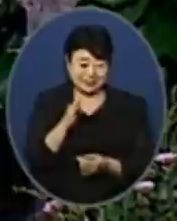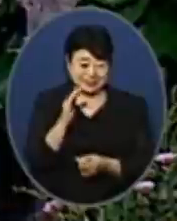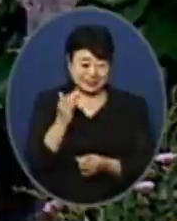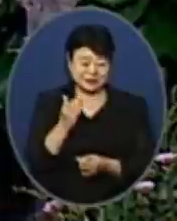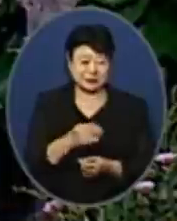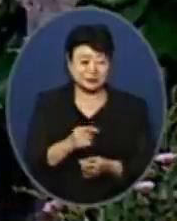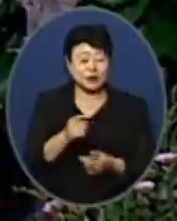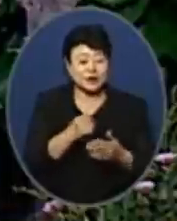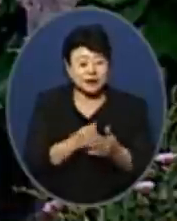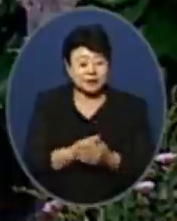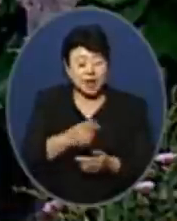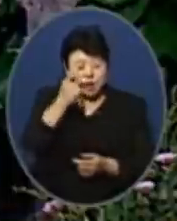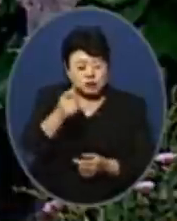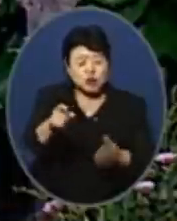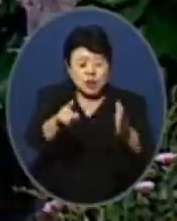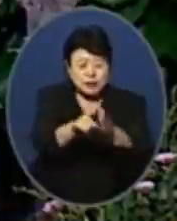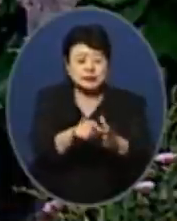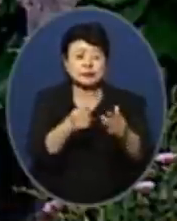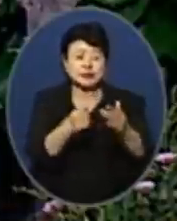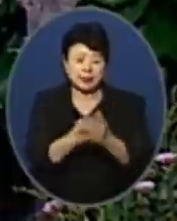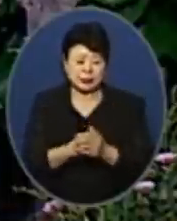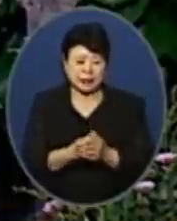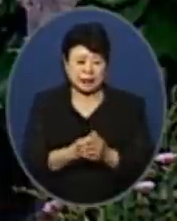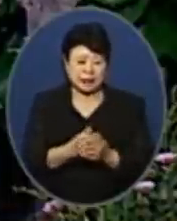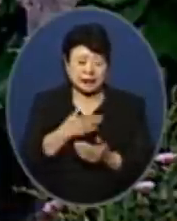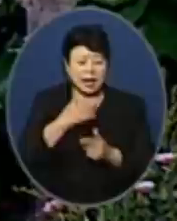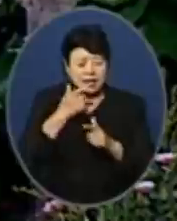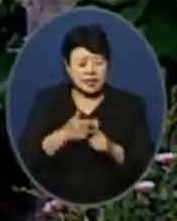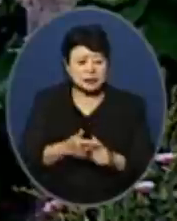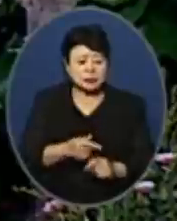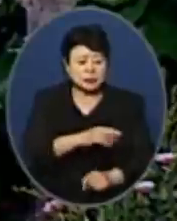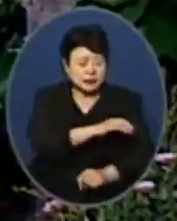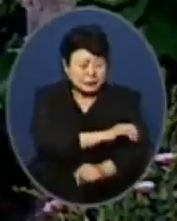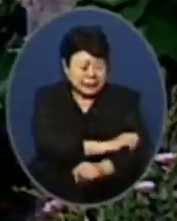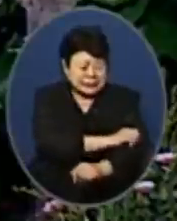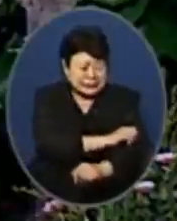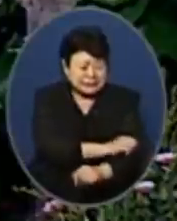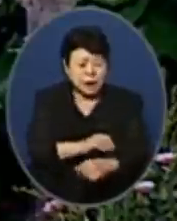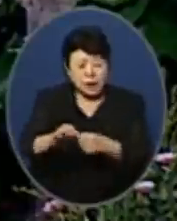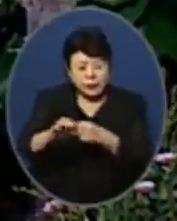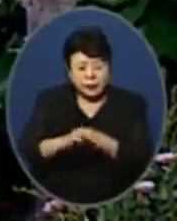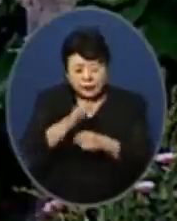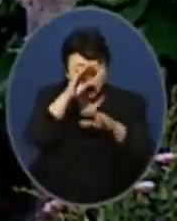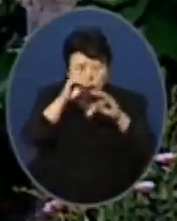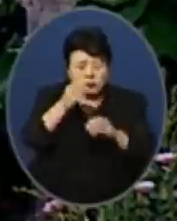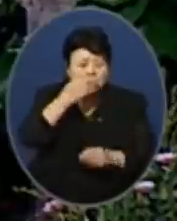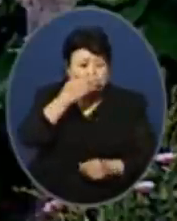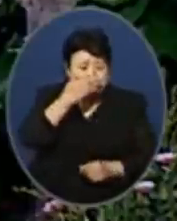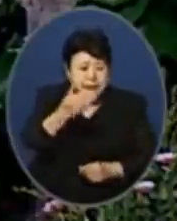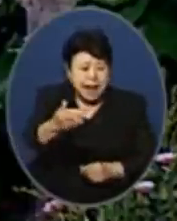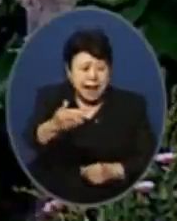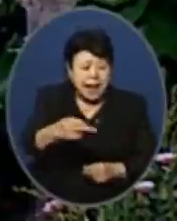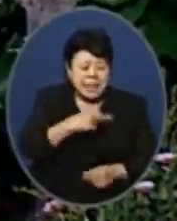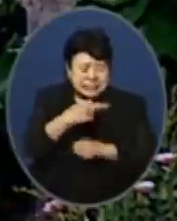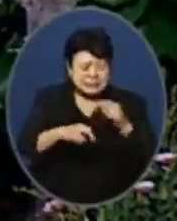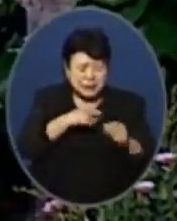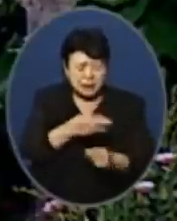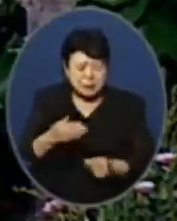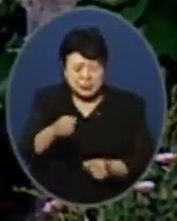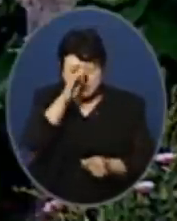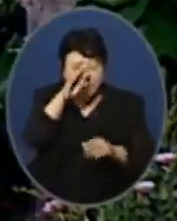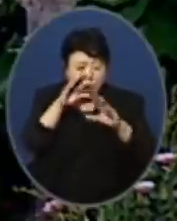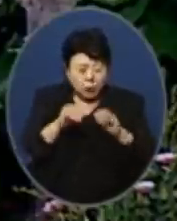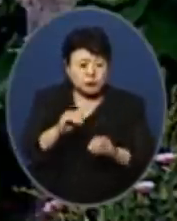뭐 때문에? 굳건한 믿음 때문에 내가 예수님의 옷자락만 만져도 내 12년 혈루증이